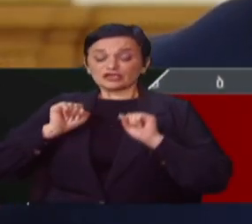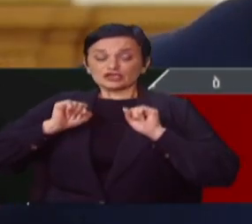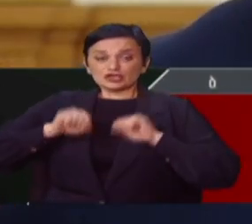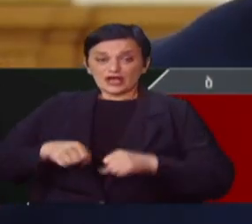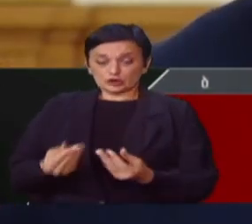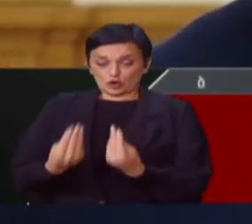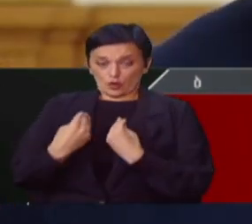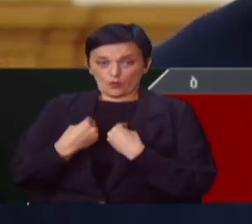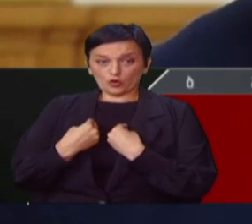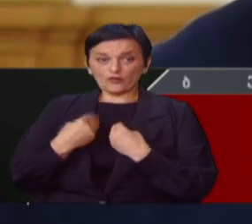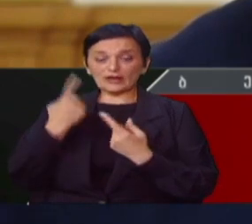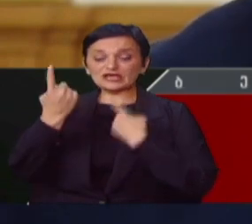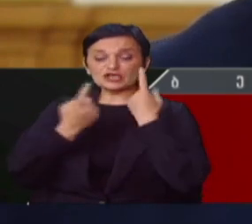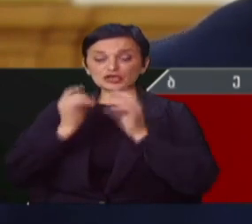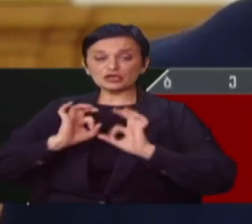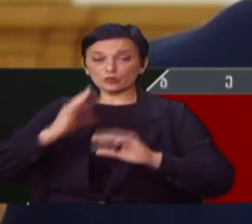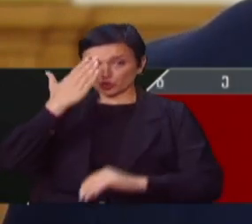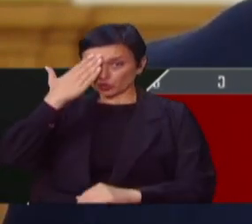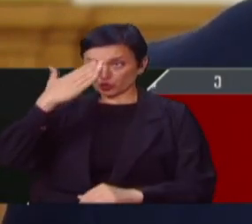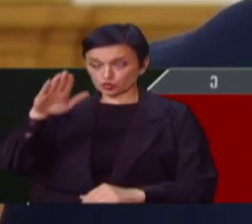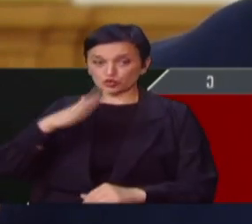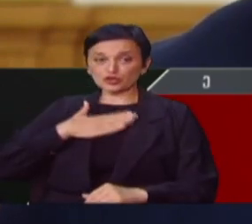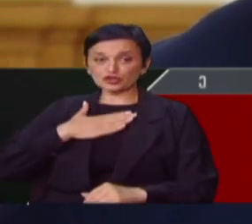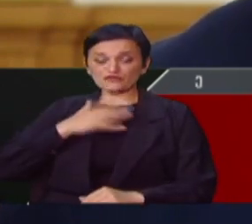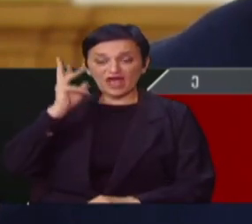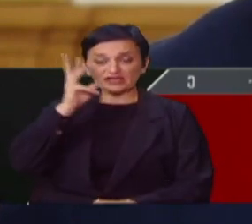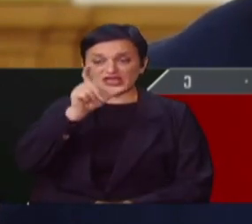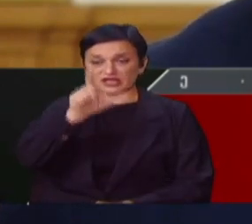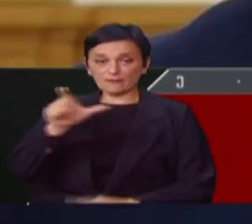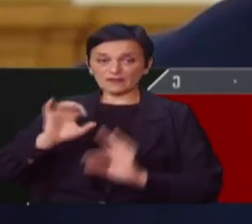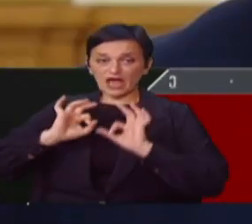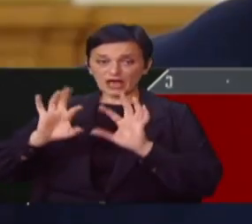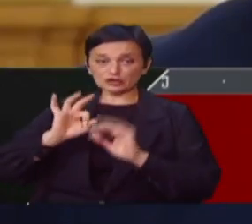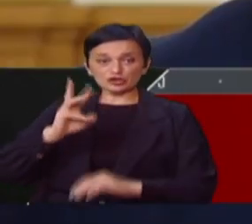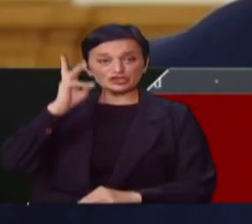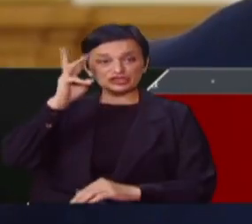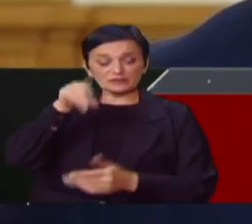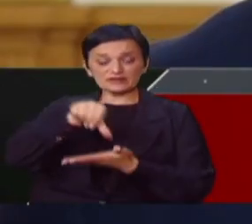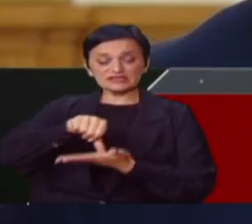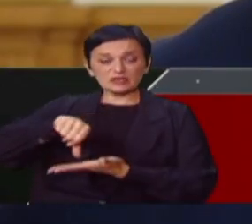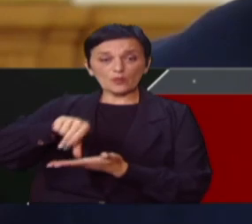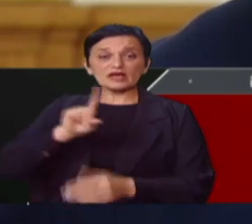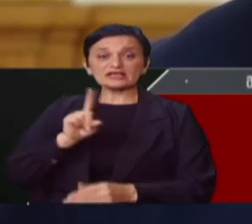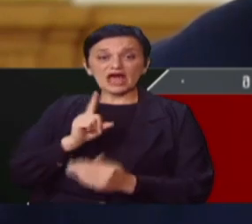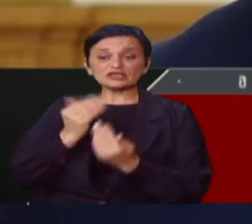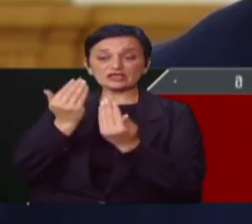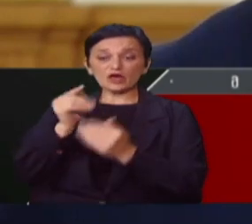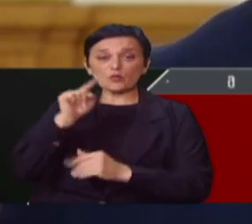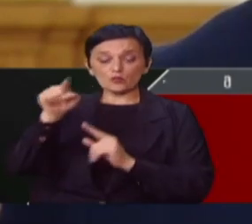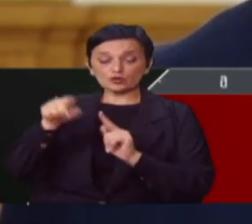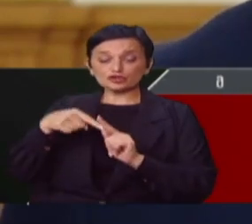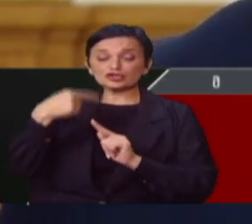შესაძლებლობა, მოგვეხდინა ინფორმირება უცხოეთში მყოფი ჩვენი ელჩებისთვის, დიპლომატიური წარმომადგენლობებისთვის, რათა მათ ქონდეთ